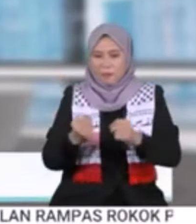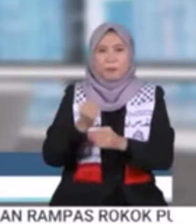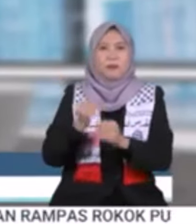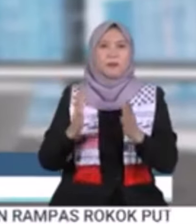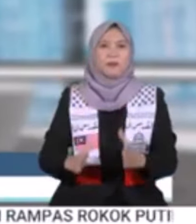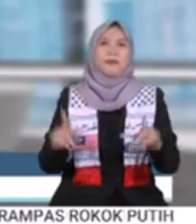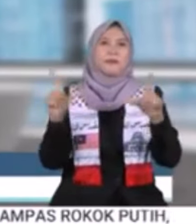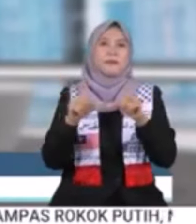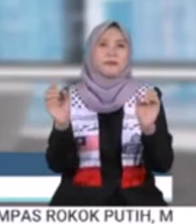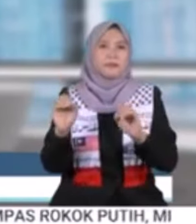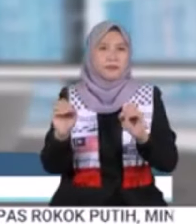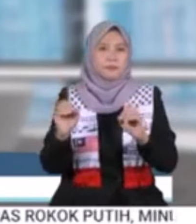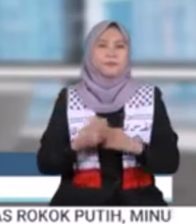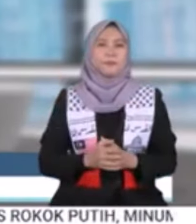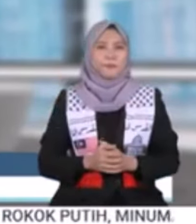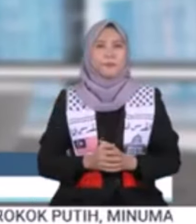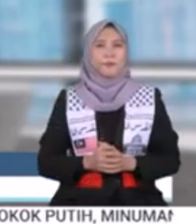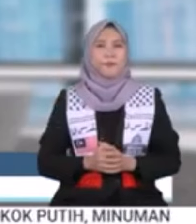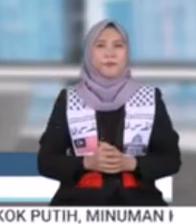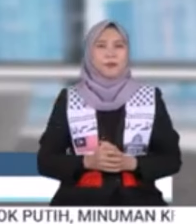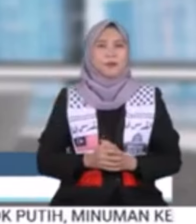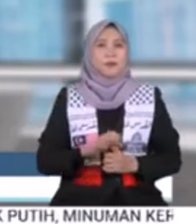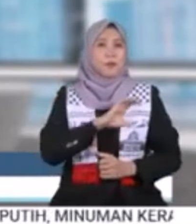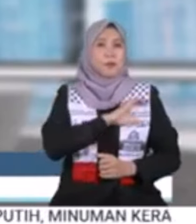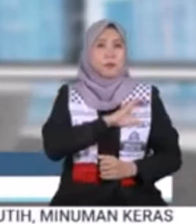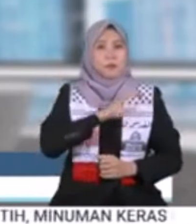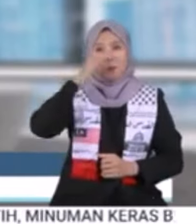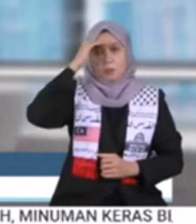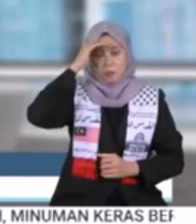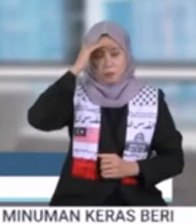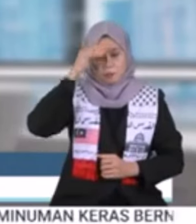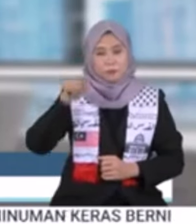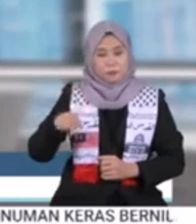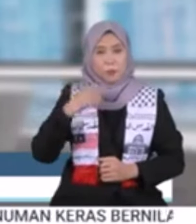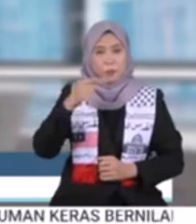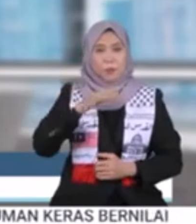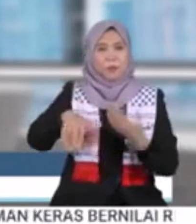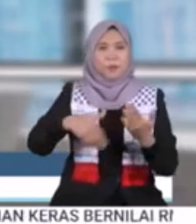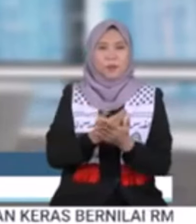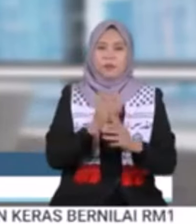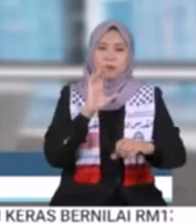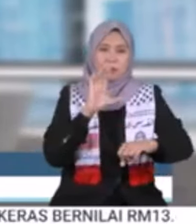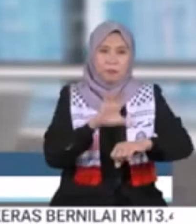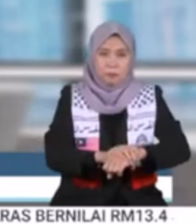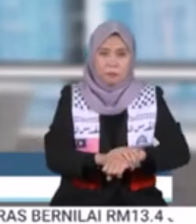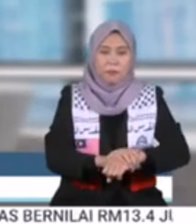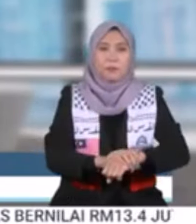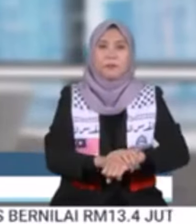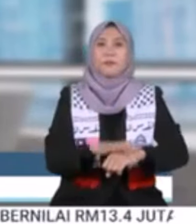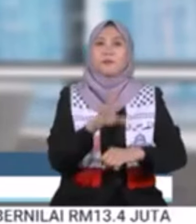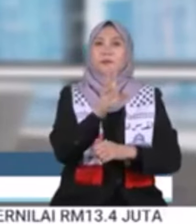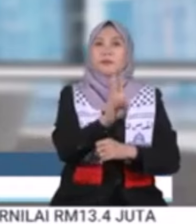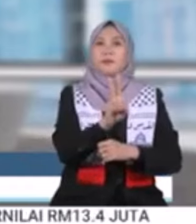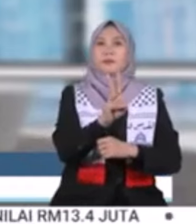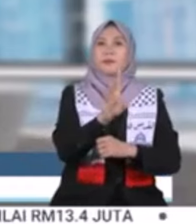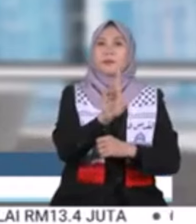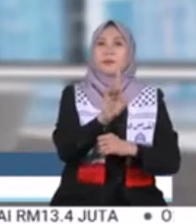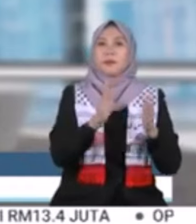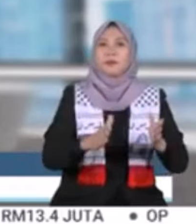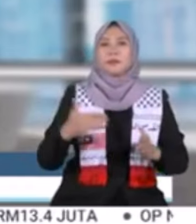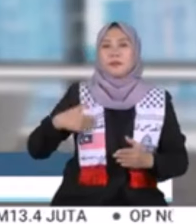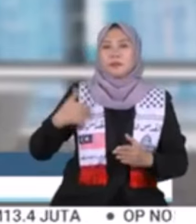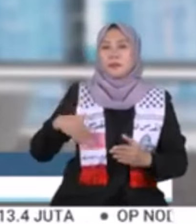menerusi sebuah operasi noda khas. Ketua Polis Johor, Komisioner M. Kumar berkata kesemua suspek ditahan terdiri 68 warga asing